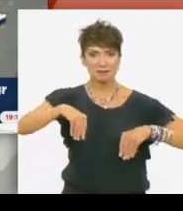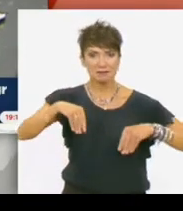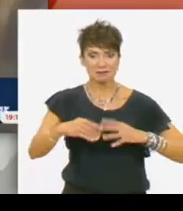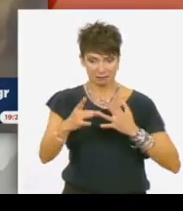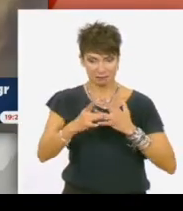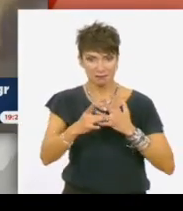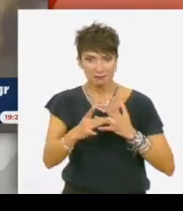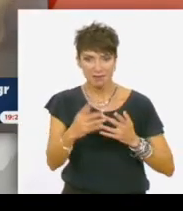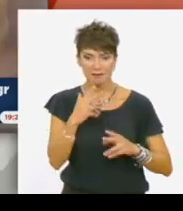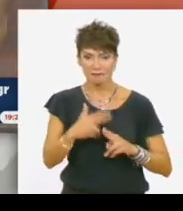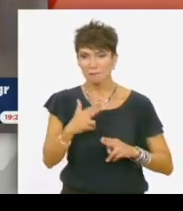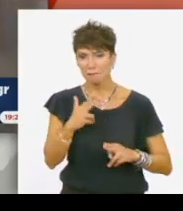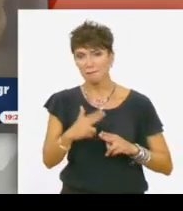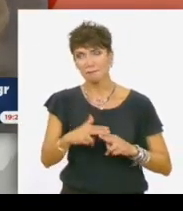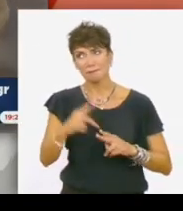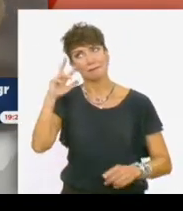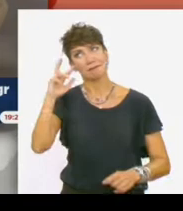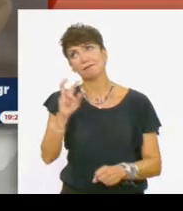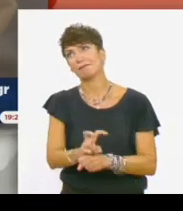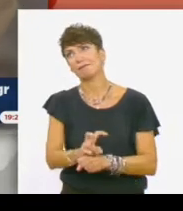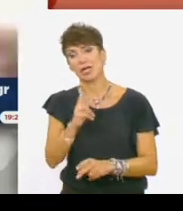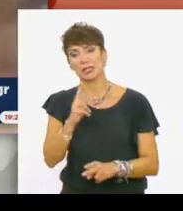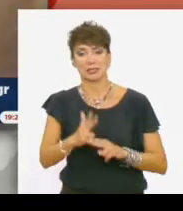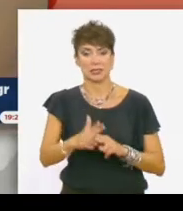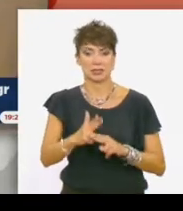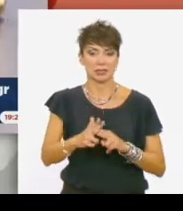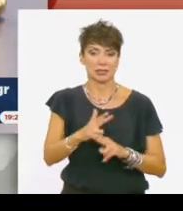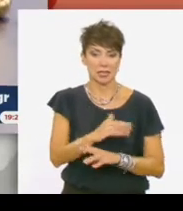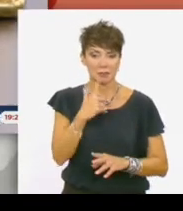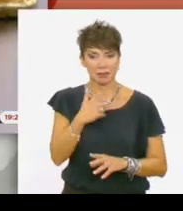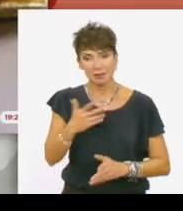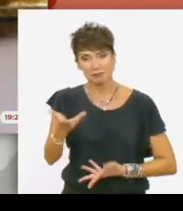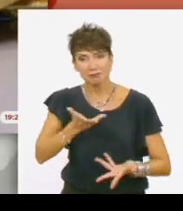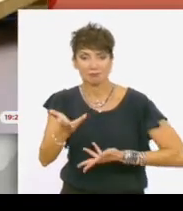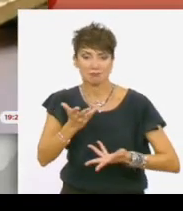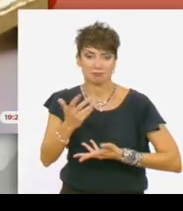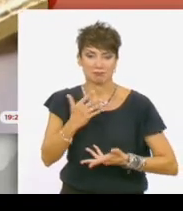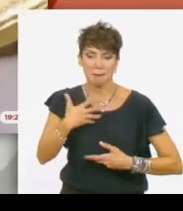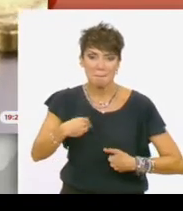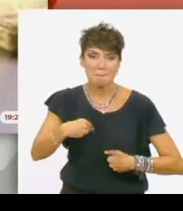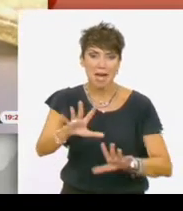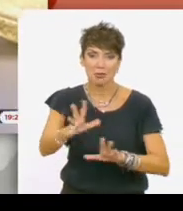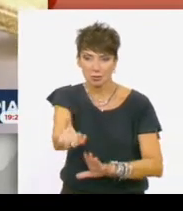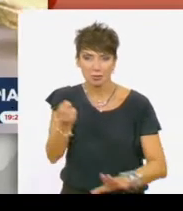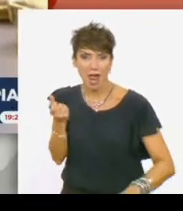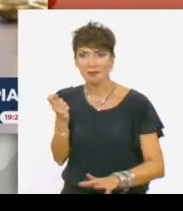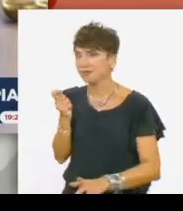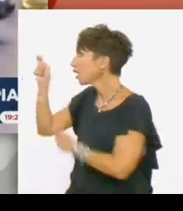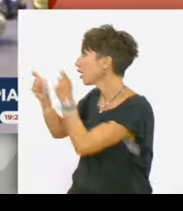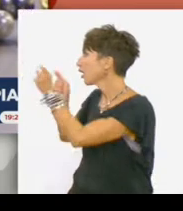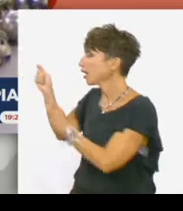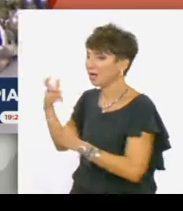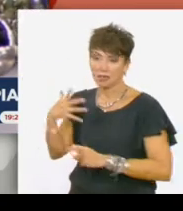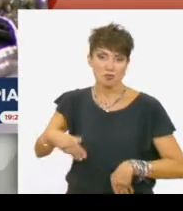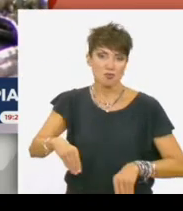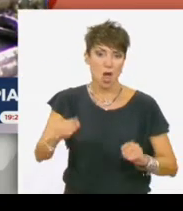τους. Πολύτιμα αντικείμενα που σφράγισαν σημαντικές στιγμές της ζωής τους. Αναγκάζονται να τα αποχωριστούν για να πληρώσουν τις υποχρεώσεις